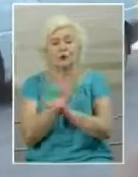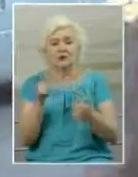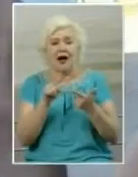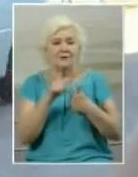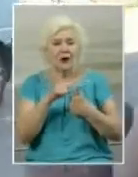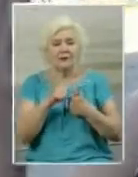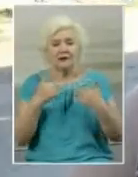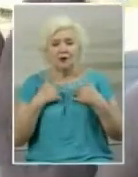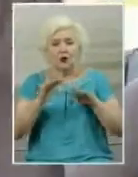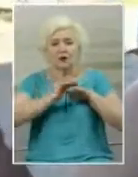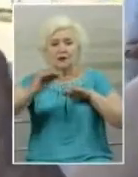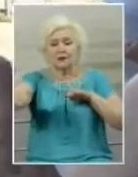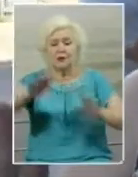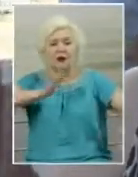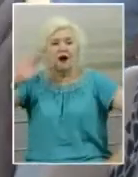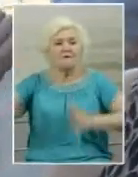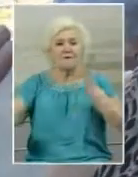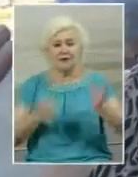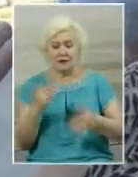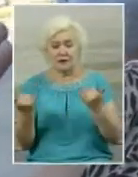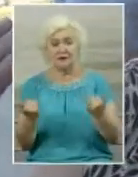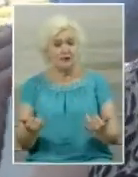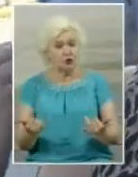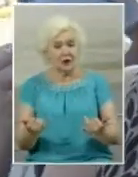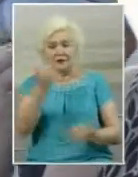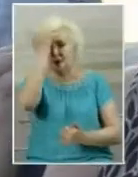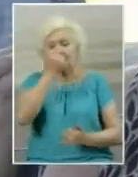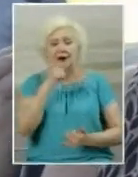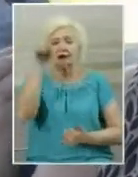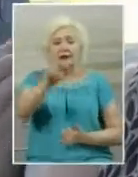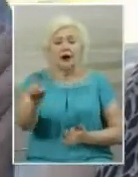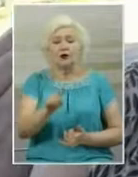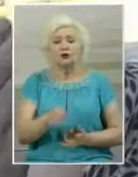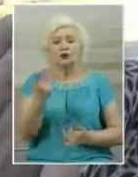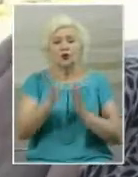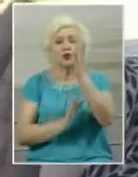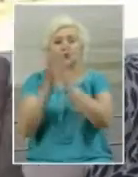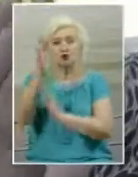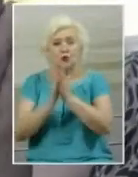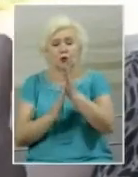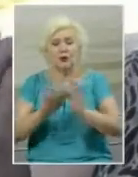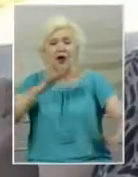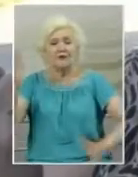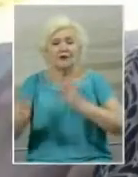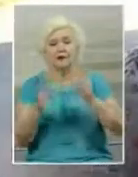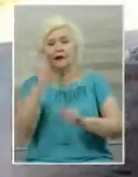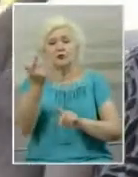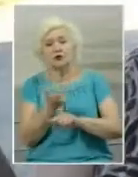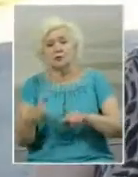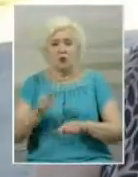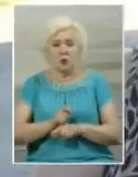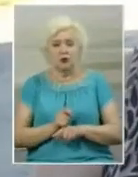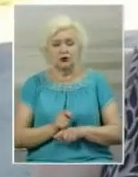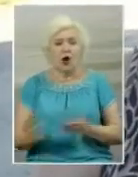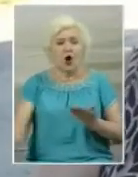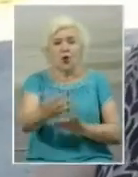у нас по огородам ходит вихрь. Сейчас, благодаря тому, что столько сожгло, он будет, этих вихрей будет гораздо больше. Во-первых,